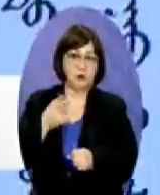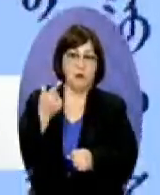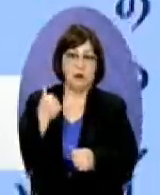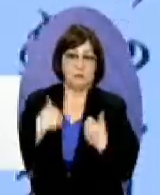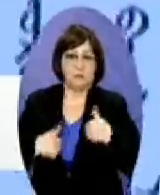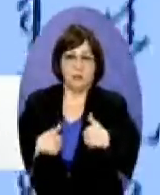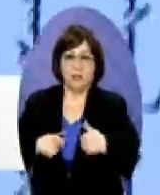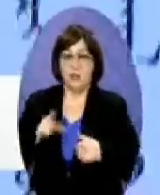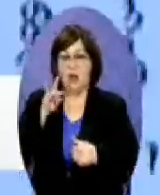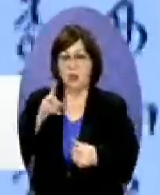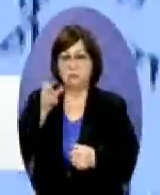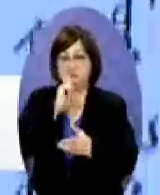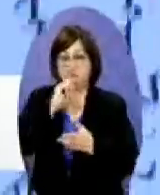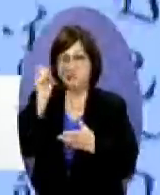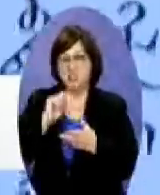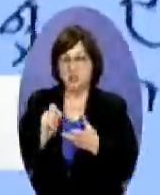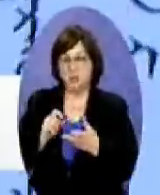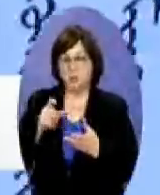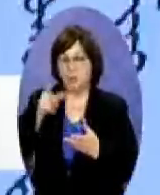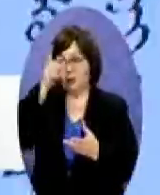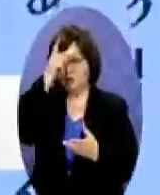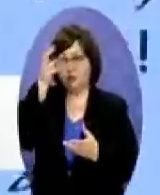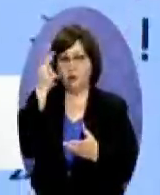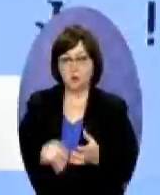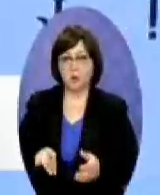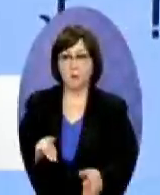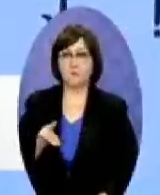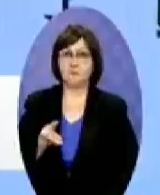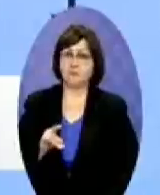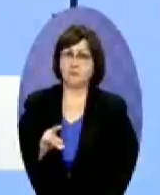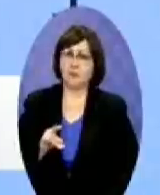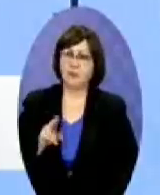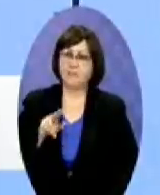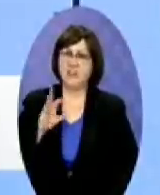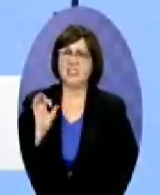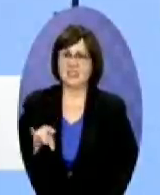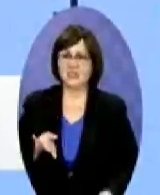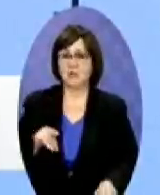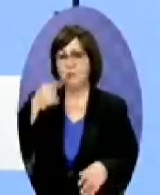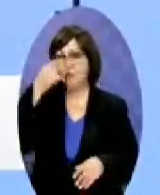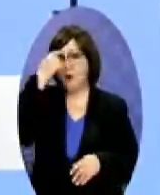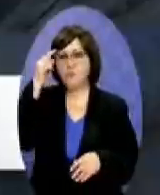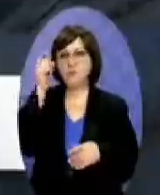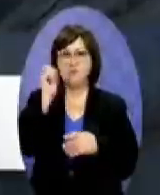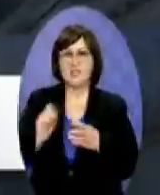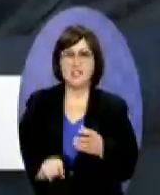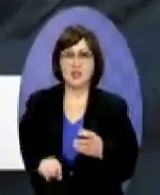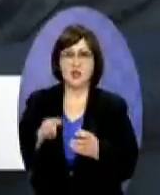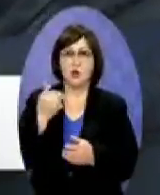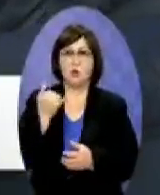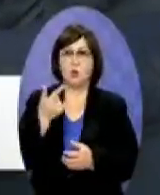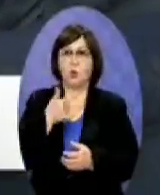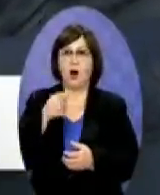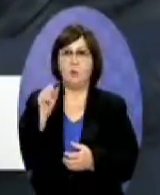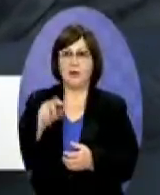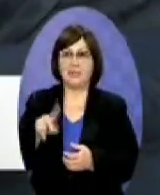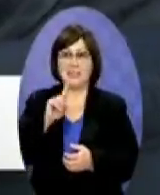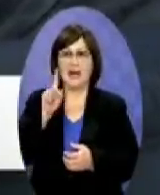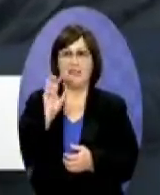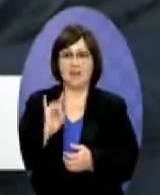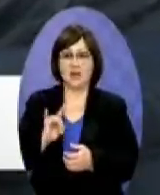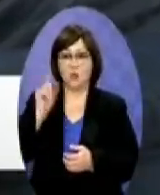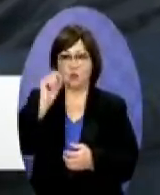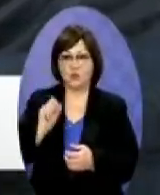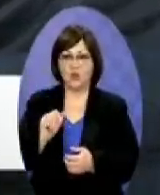бичгийн ухааны доктор профессор Түмэн Баярын дахь цэдэнгийн гар бичмэлээр Монгол бичгийн тунгаамал загвар үсгийн фондоо баяжууллаа. Монгол